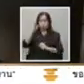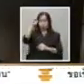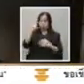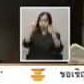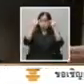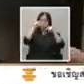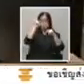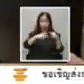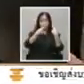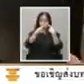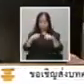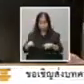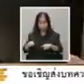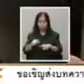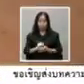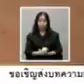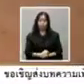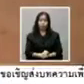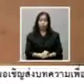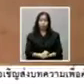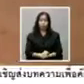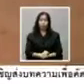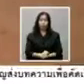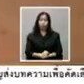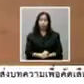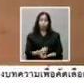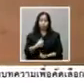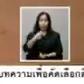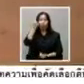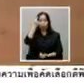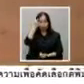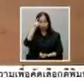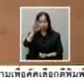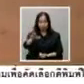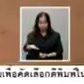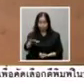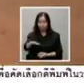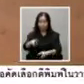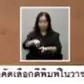นตรีต้องเป็นผู้ชี้แจงค่ะ เข้าใจครับเชิญท่านนั่งได้แล้วครับ